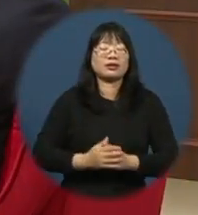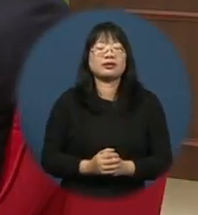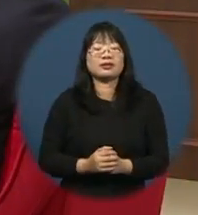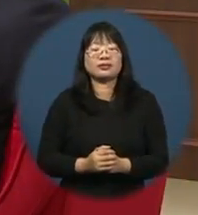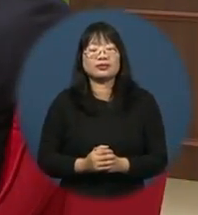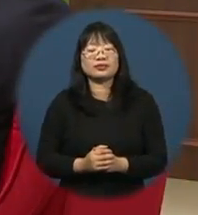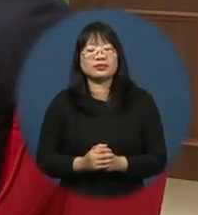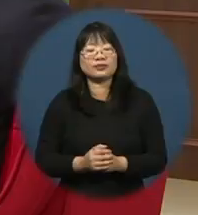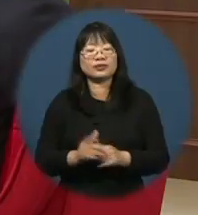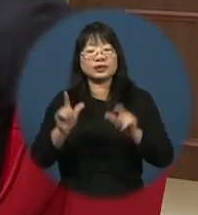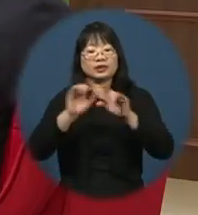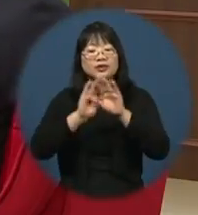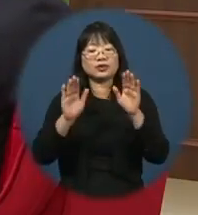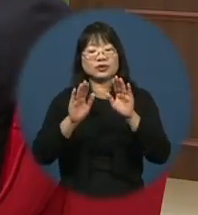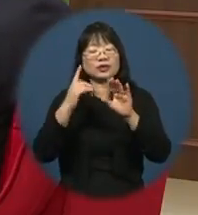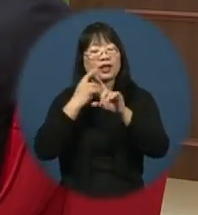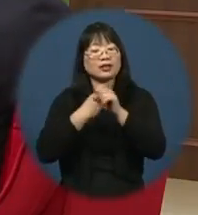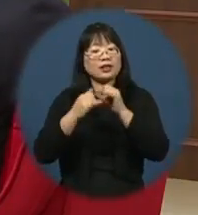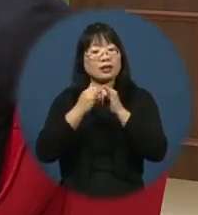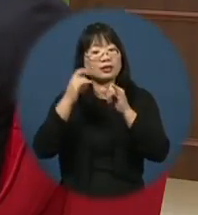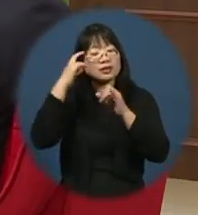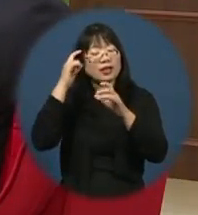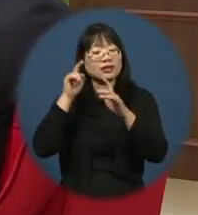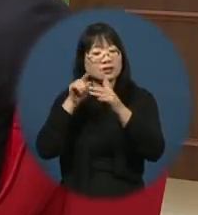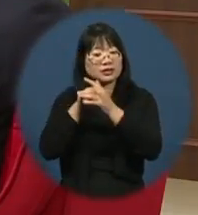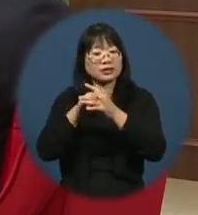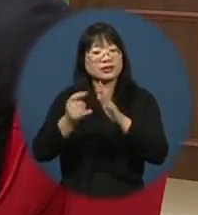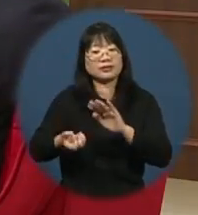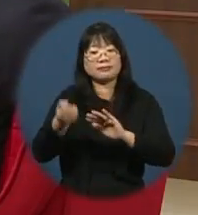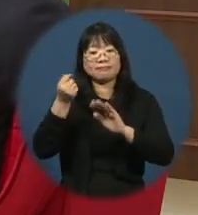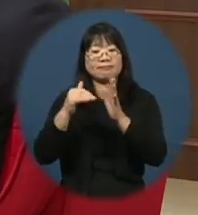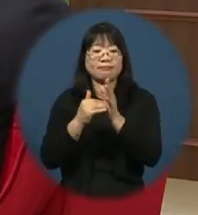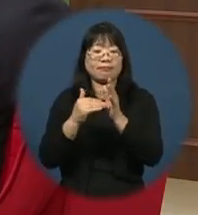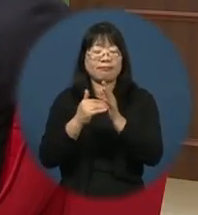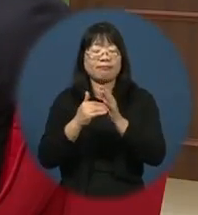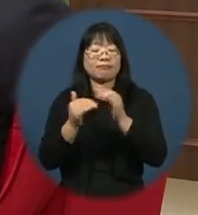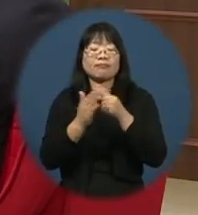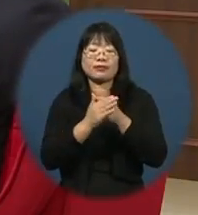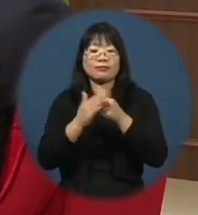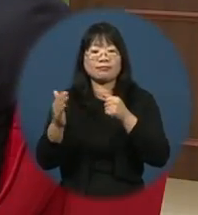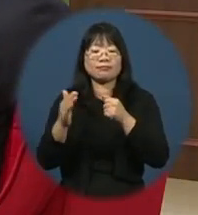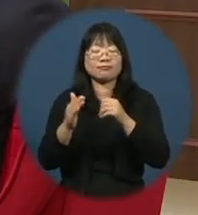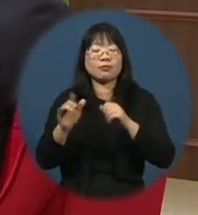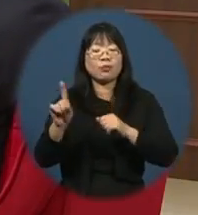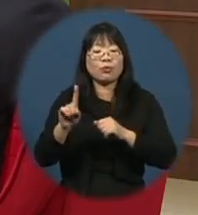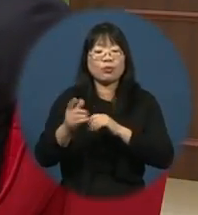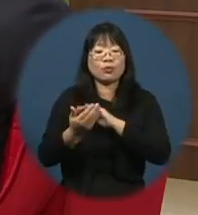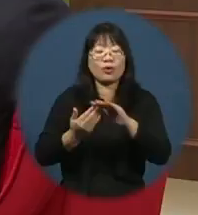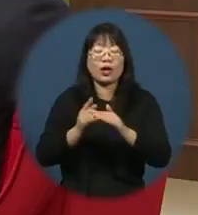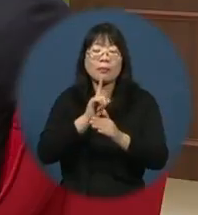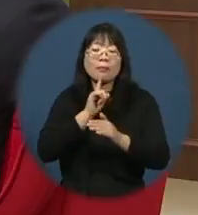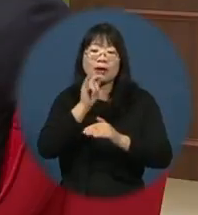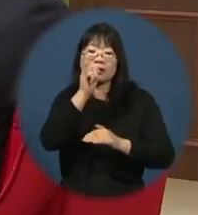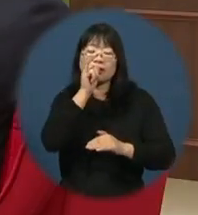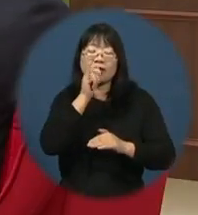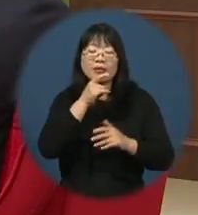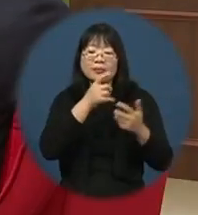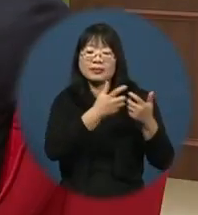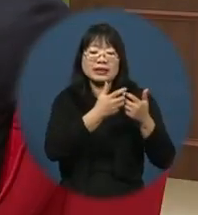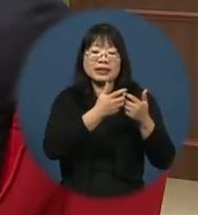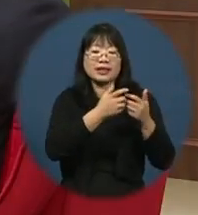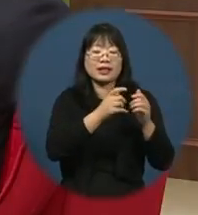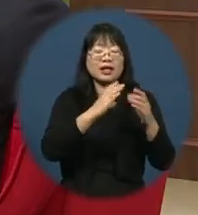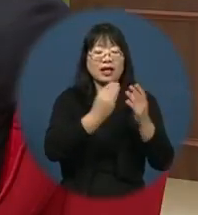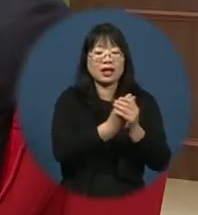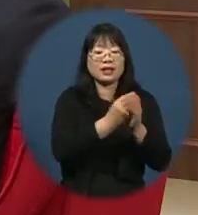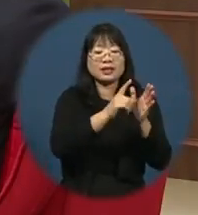그 기후학자들이 예측해왔던 그렇죠. 일입니다. 예측했던 거죠. 네, 맞습니다. 조금 아까 언급하신 빙하기,